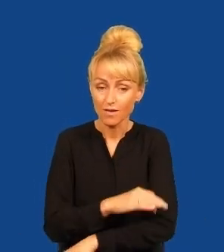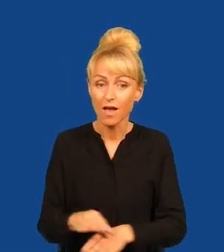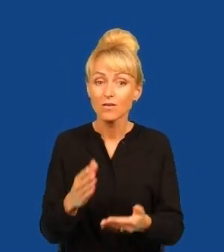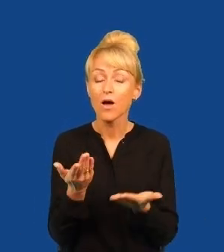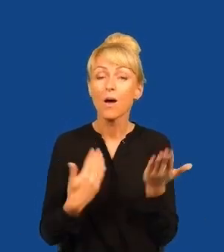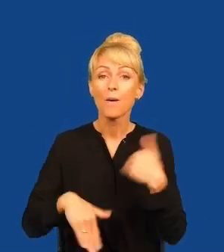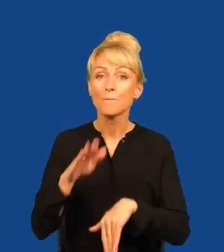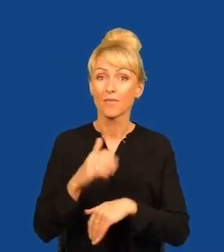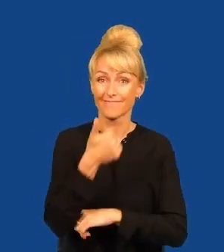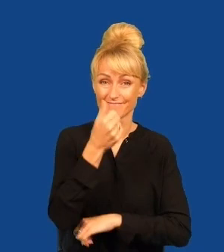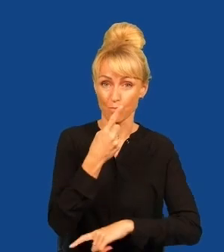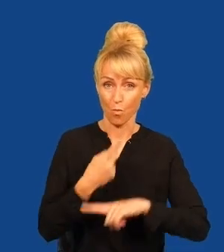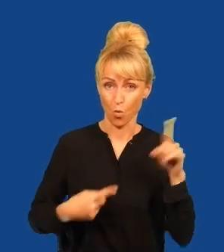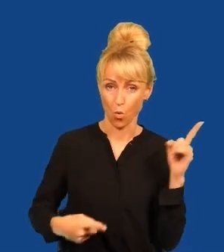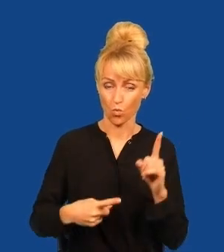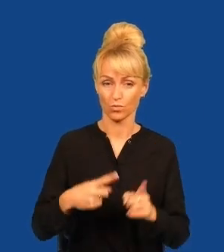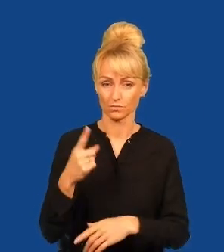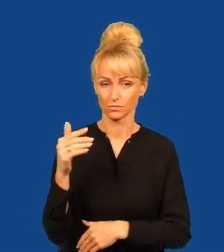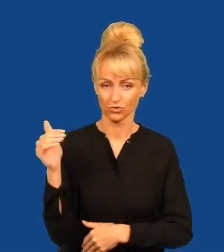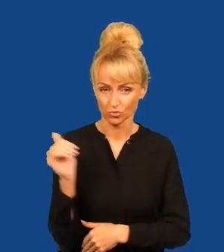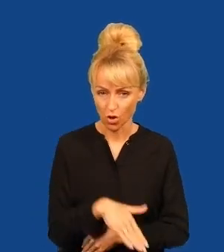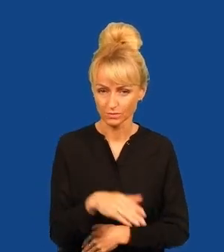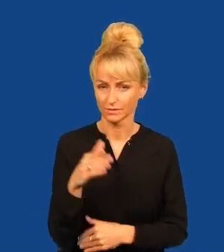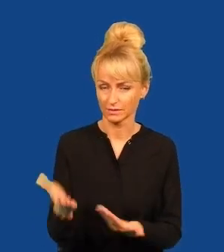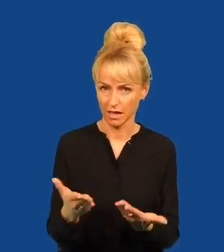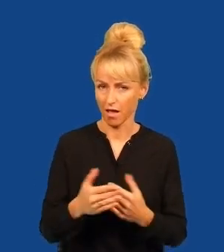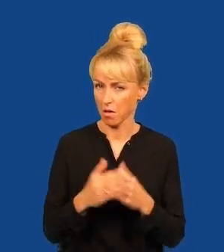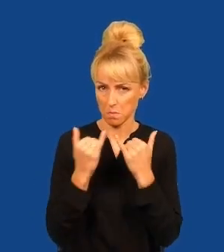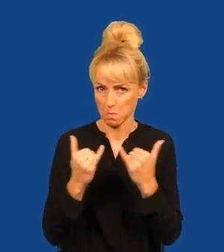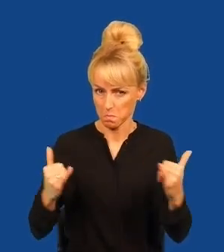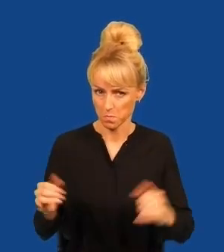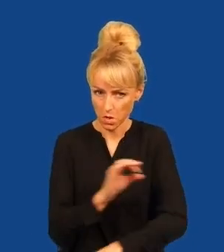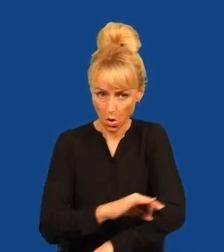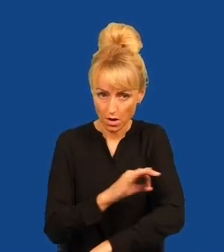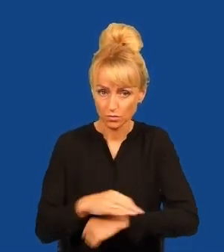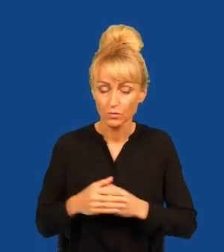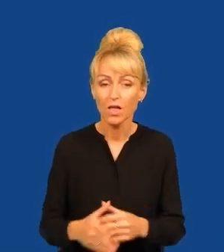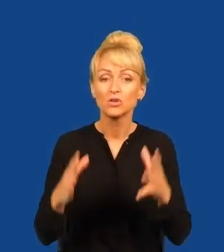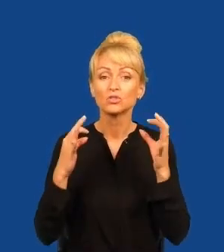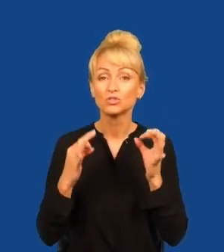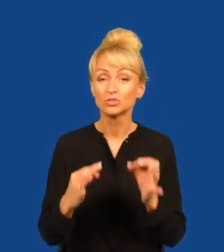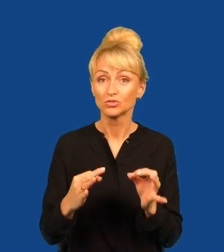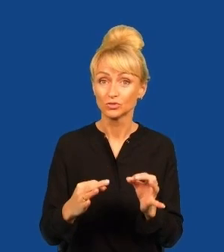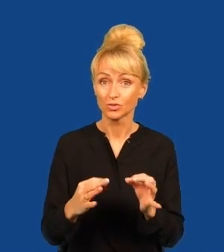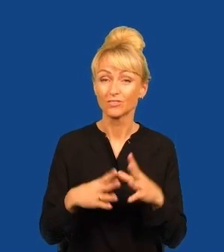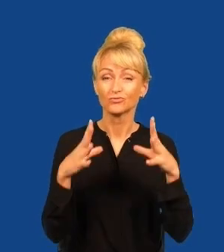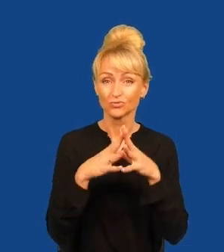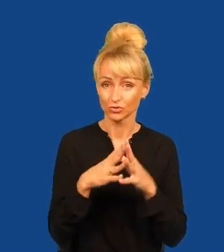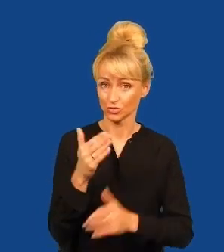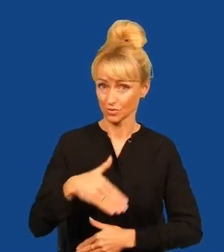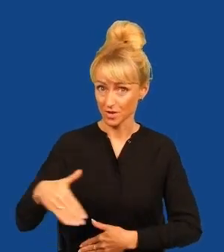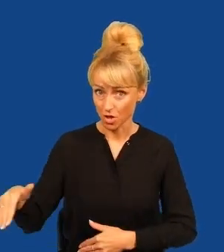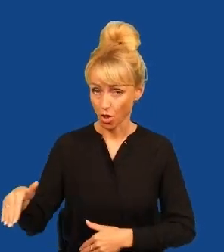1500 zaprojektowanych ekranów. Dzisiaj mObywatel to aplikacja, z której korzysta ponad 10 milionów